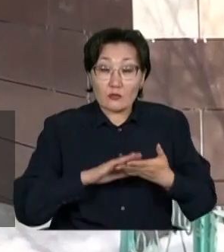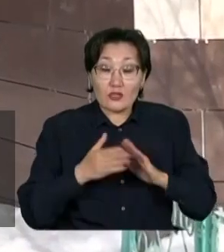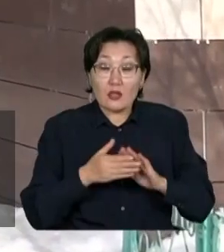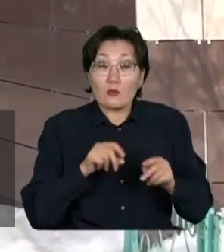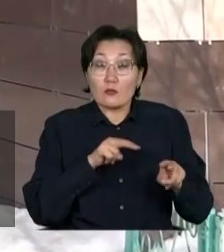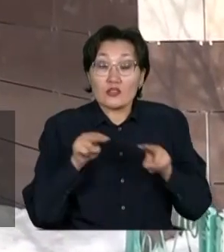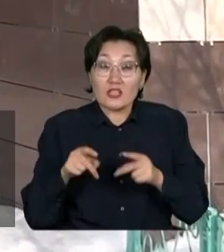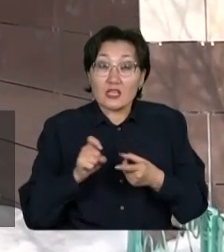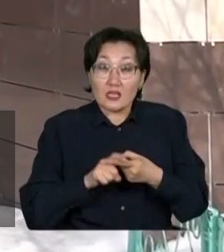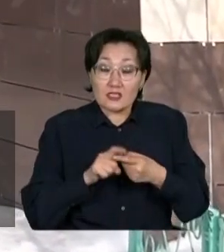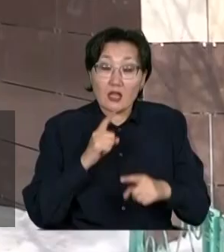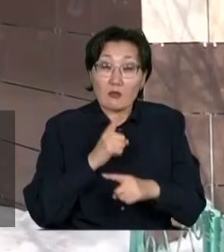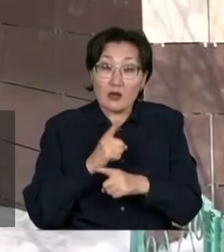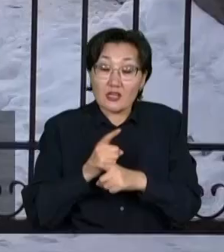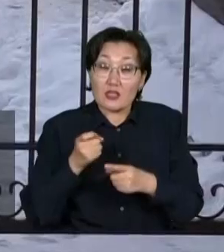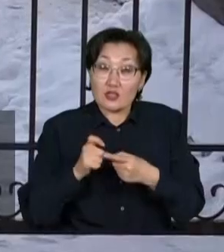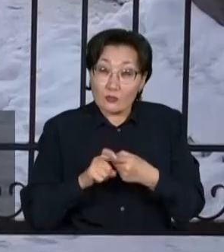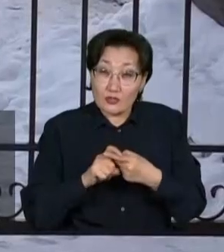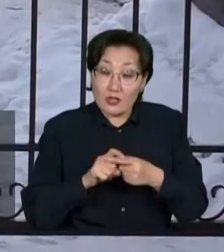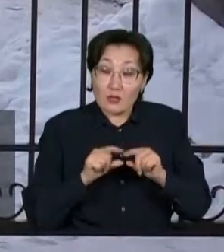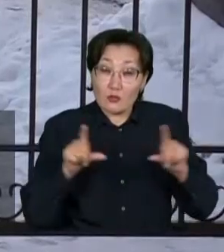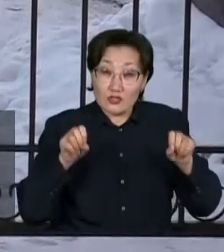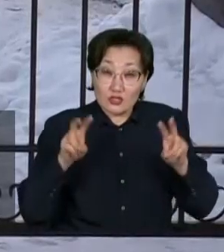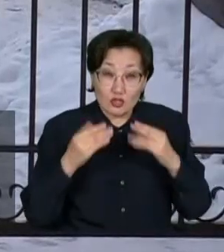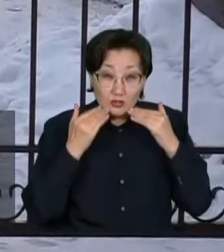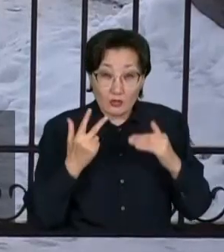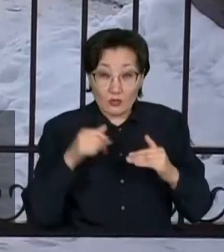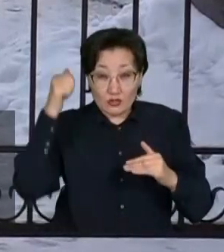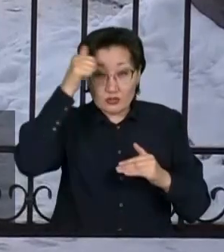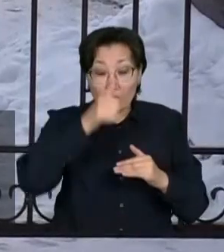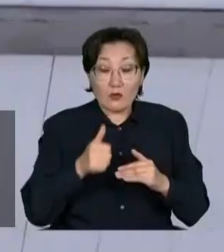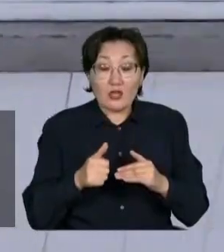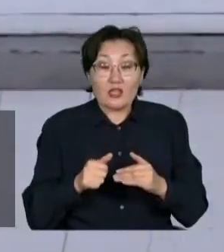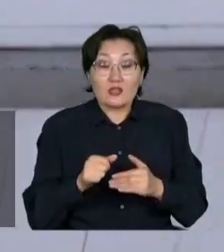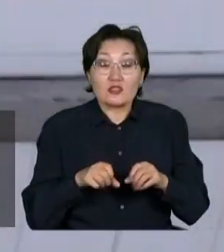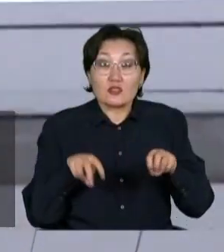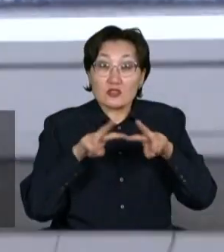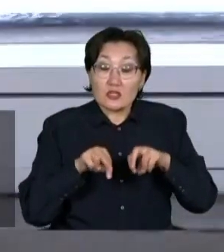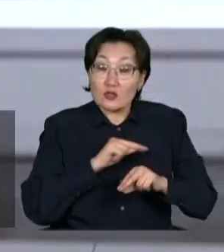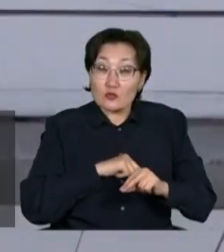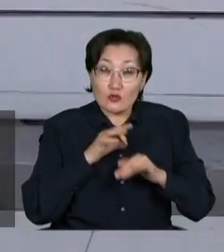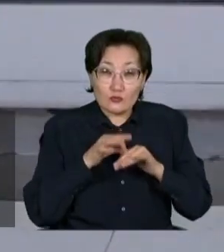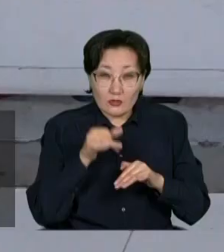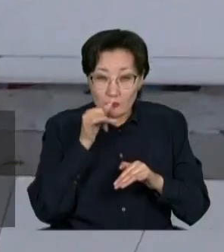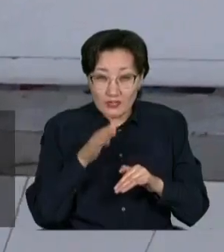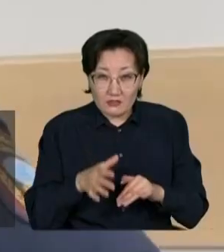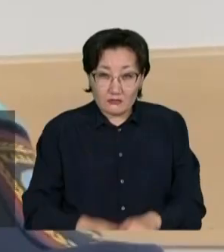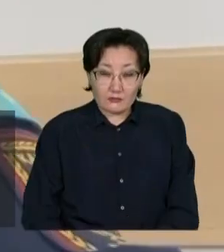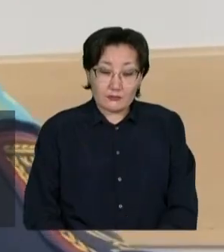қатысты мораториймен байланыстырды. Департамент мамандары соңғы 3 жылда бірде-бір тексеріс жүргізе алмаған